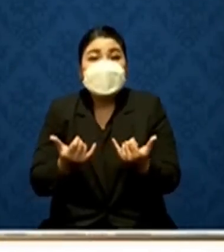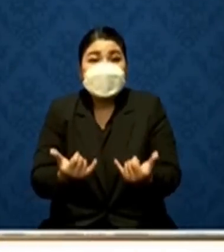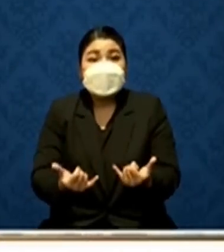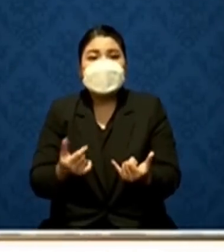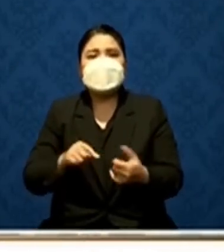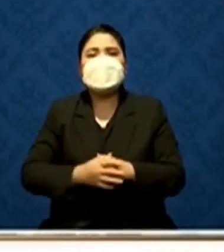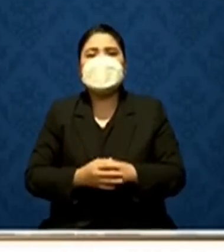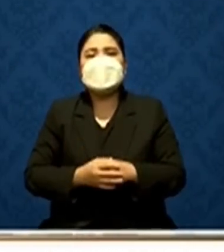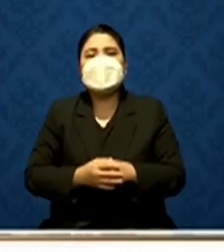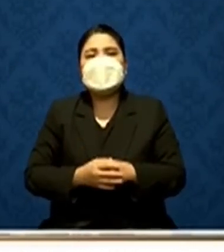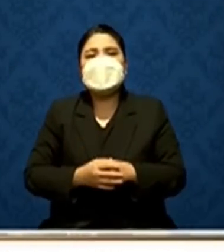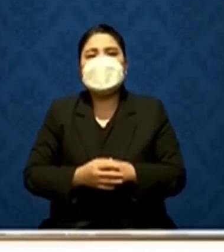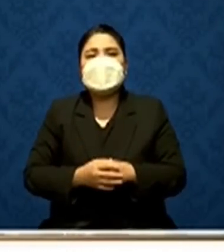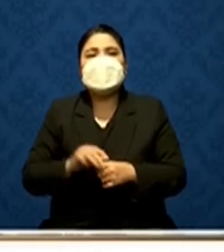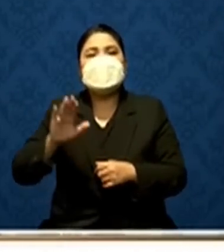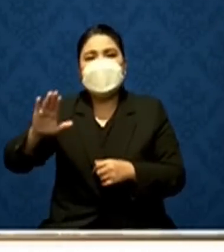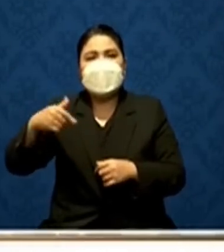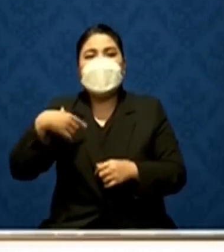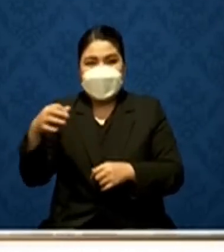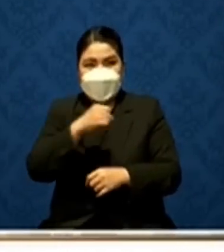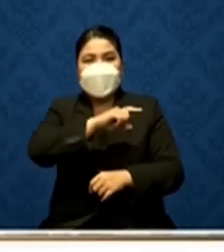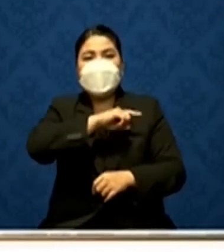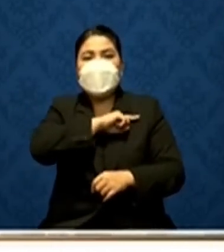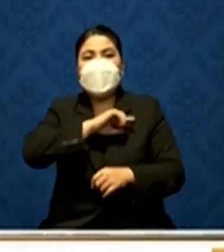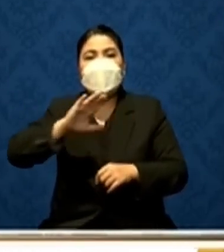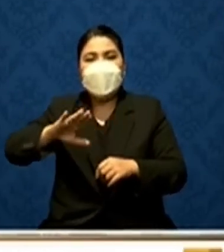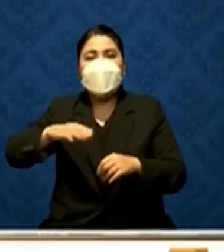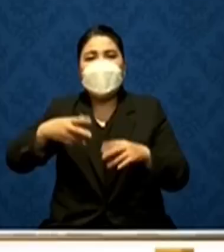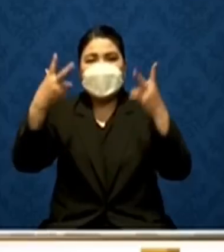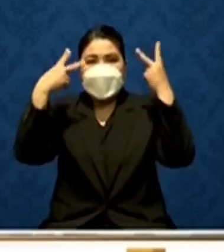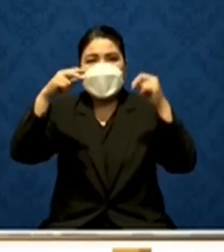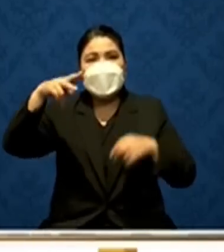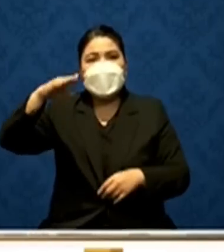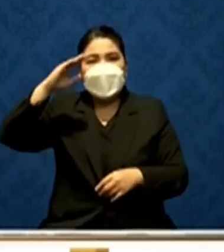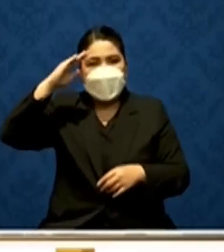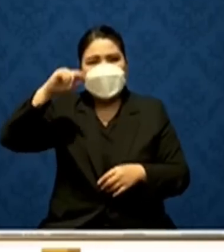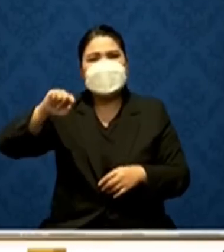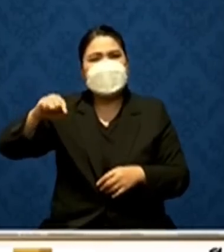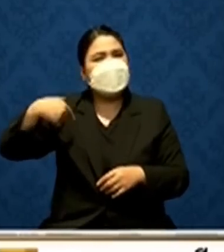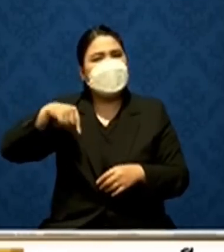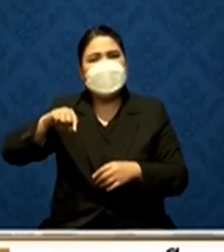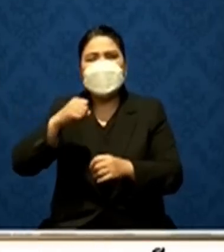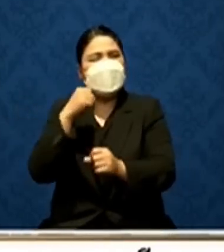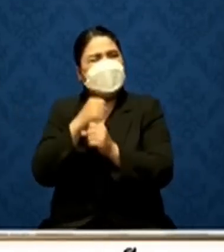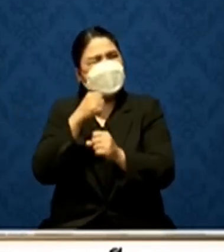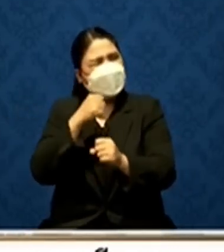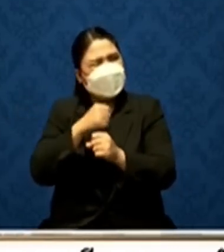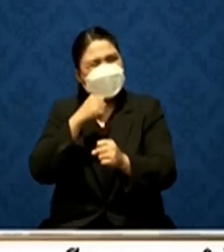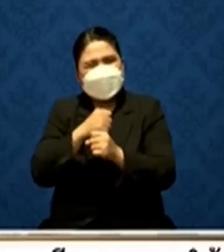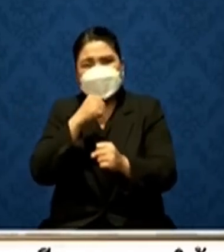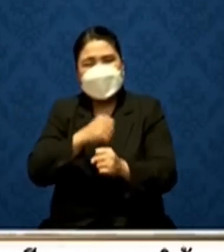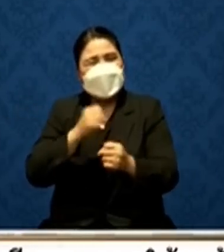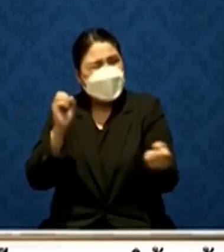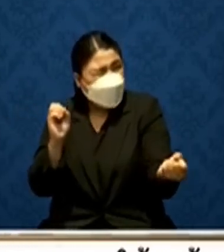อำนาจของพลเอกประยุทธ์จันทร์โอชาได้สร้างความเสียหายอย่างรุนแรงให้กับพี่น้องประชาชน